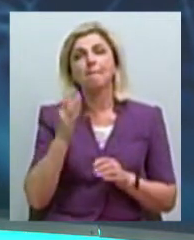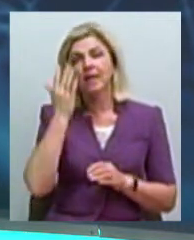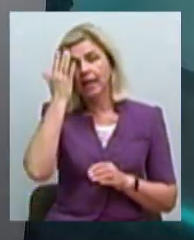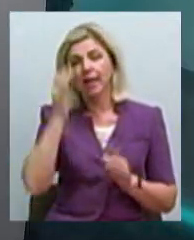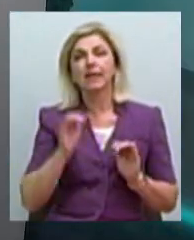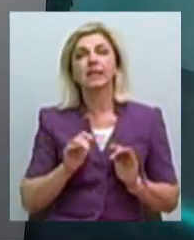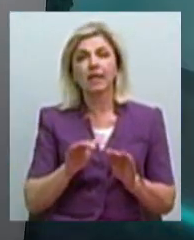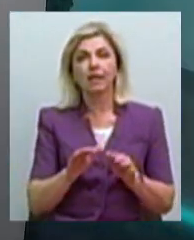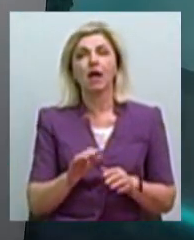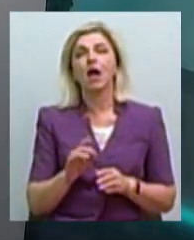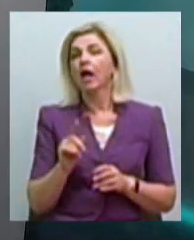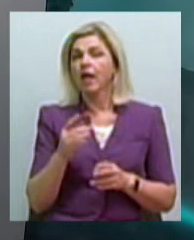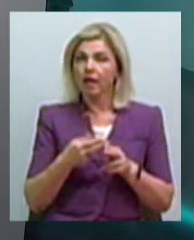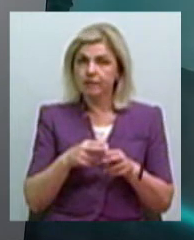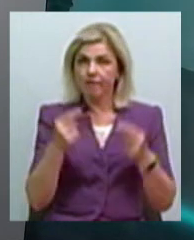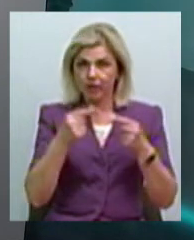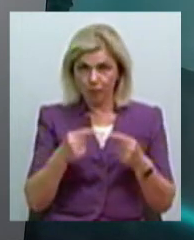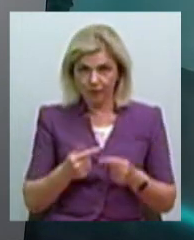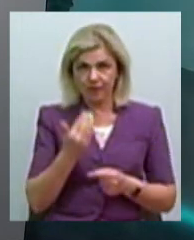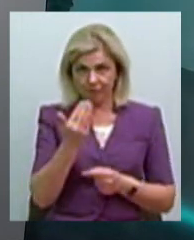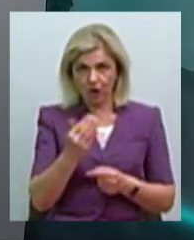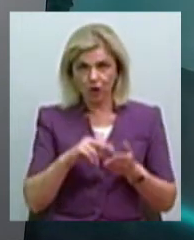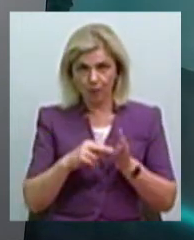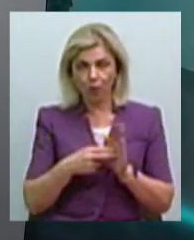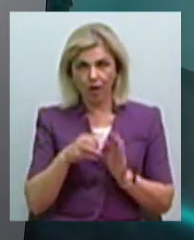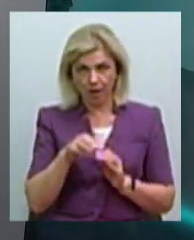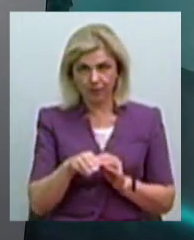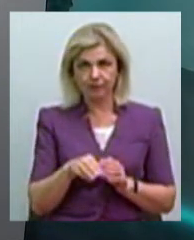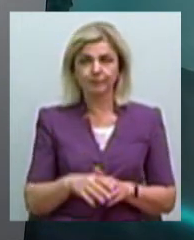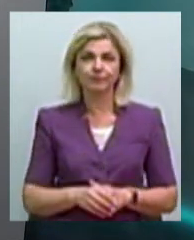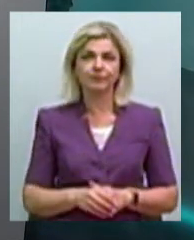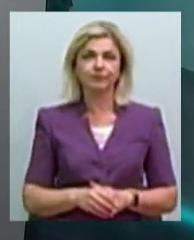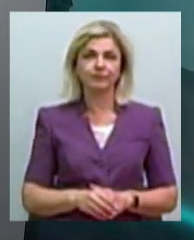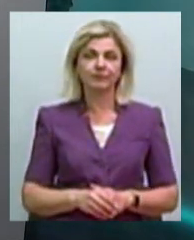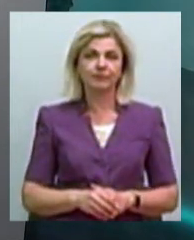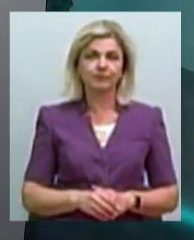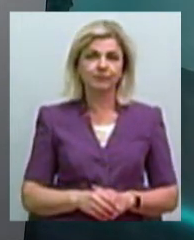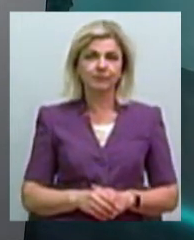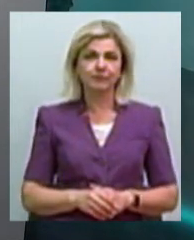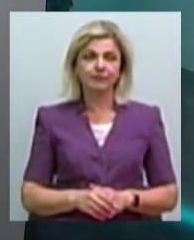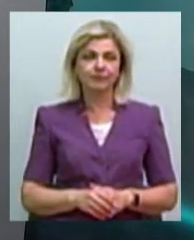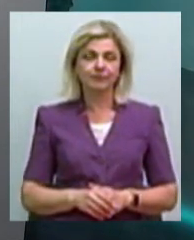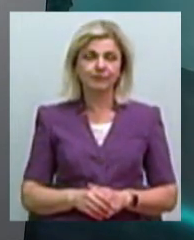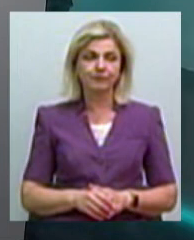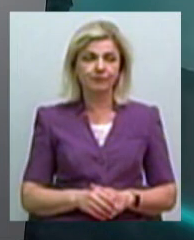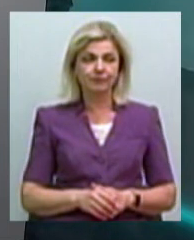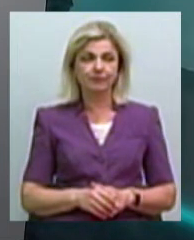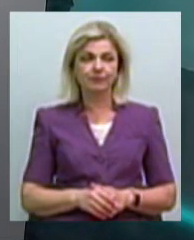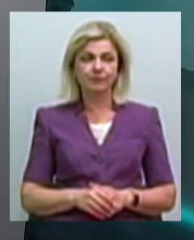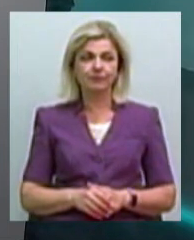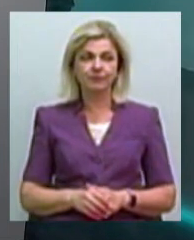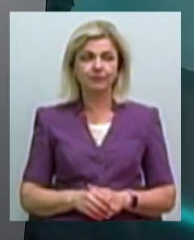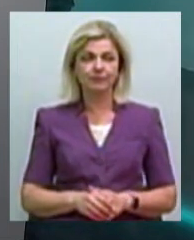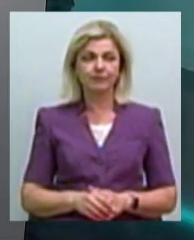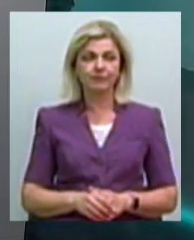меті вашого проєкту? От, створення логотипу і брендбукінгу такого? Звісно, так. Воно, мені